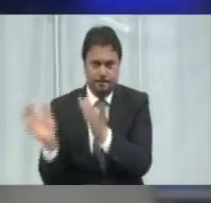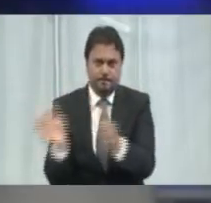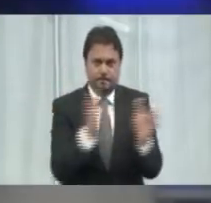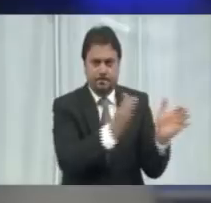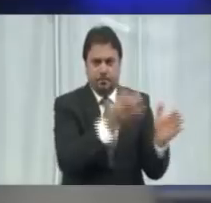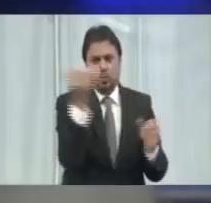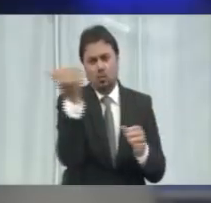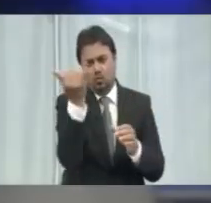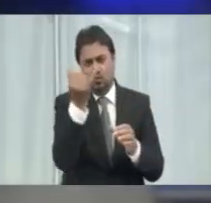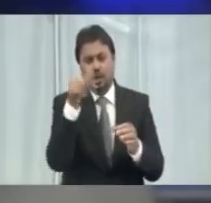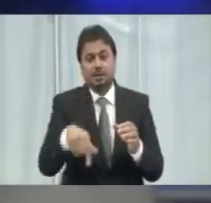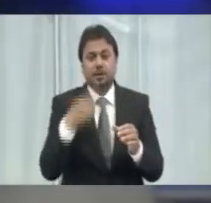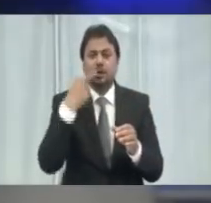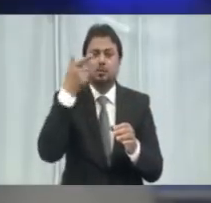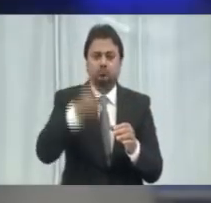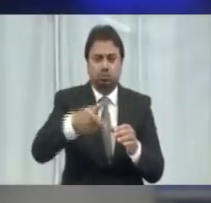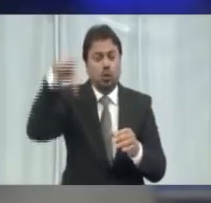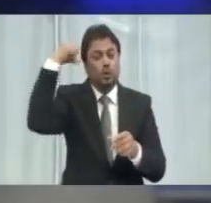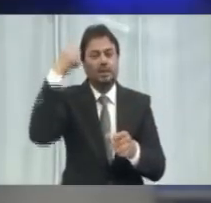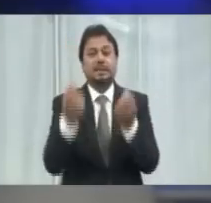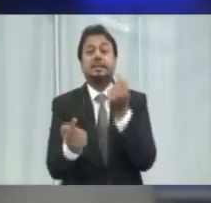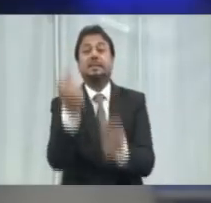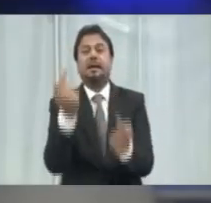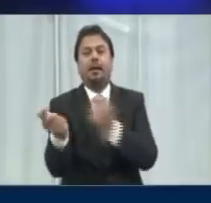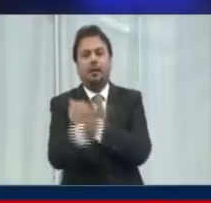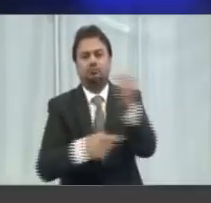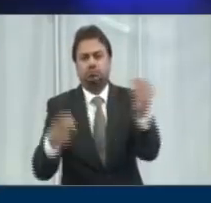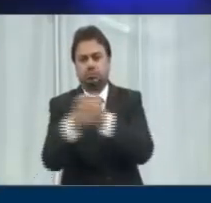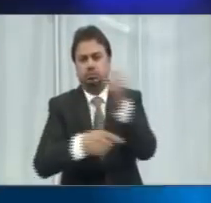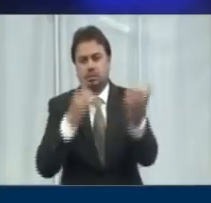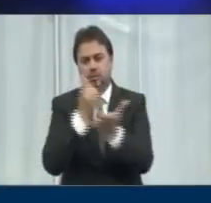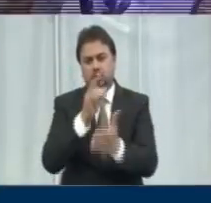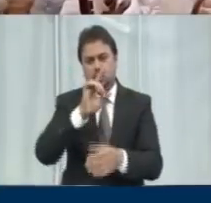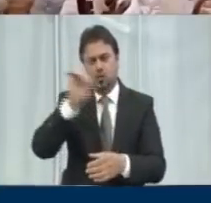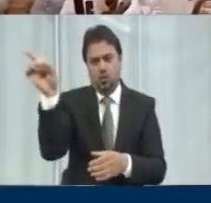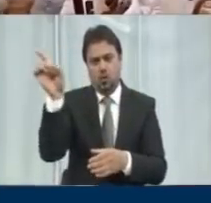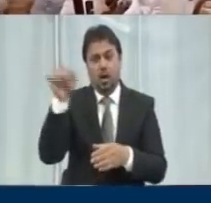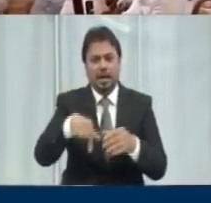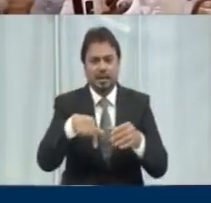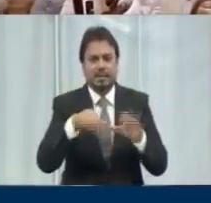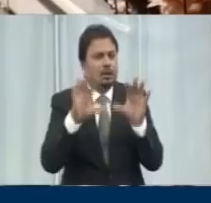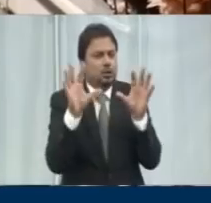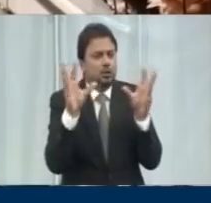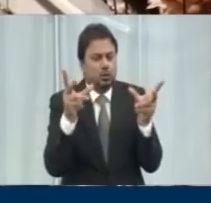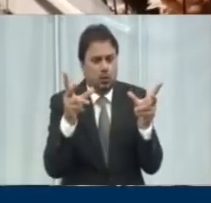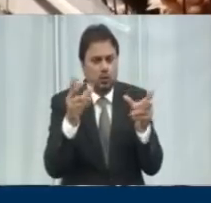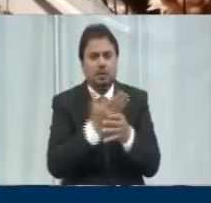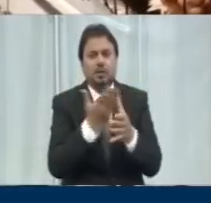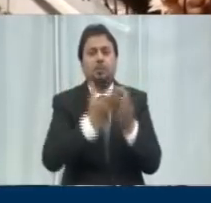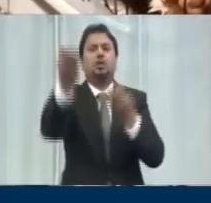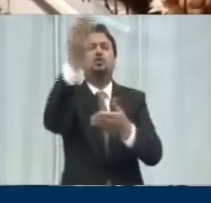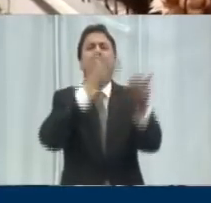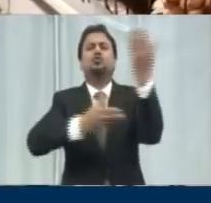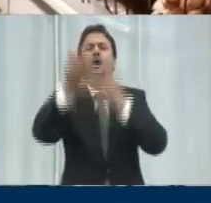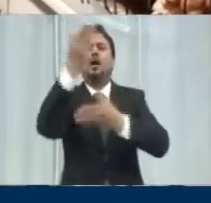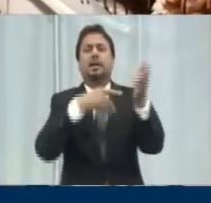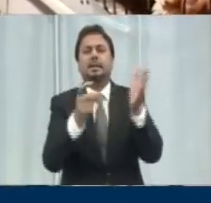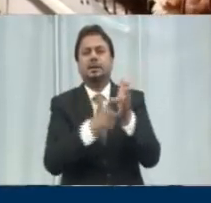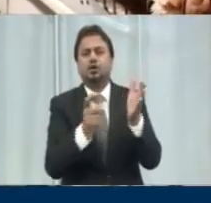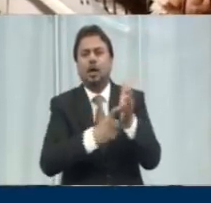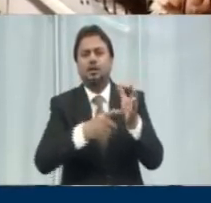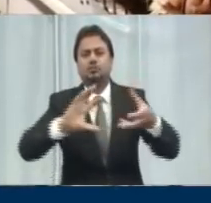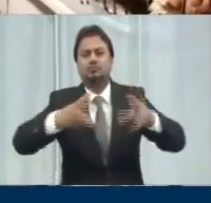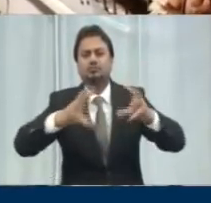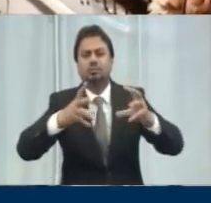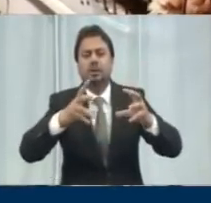وفي شأن متصل، كشف وزير الزراعة محمد كريم الخفاجي عن وجود تلاعب في التعاملات التجارية للدجاج المستورد